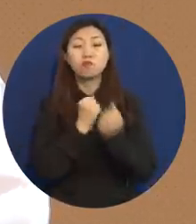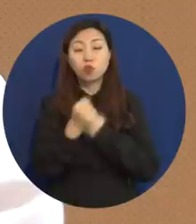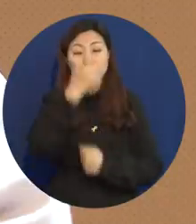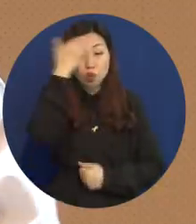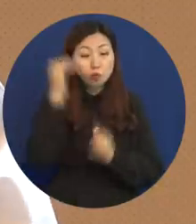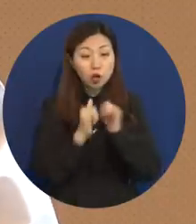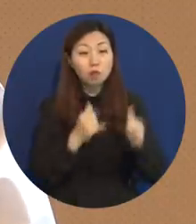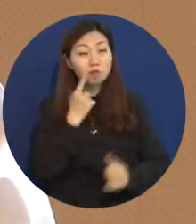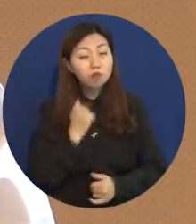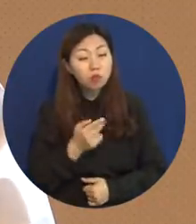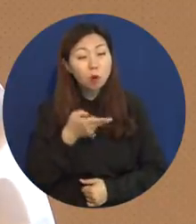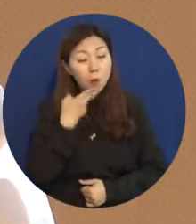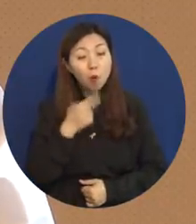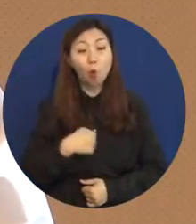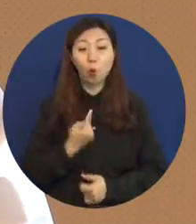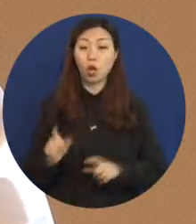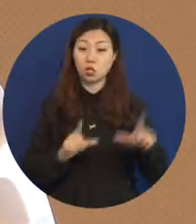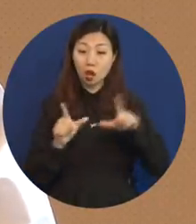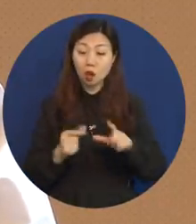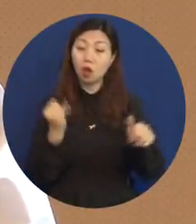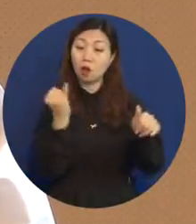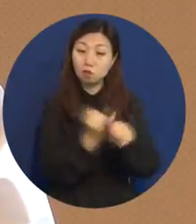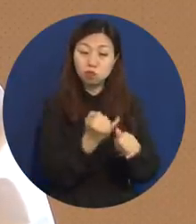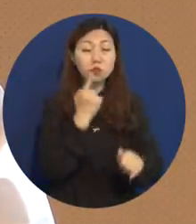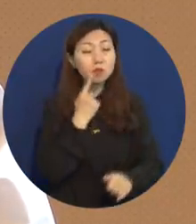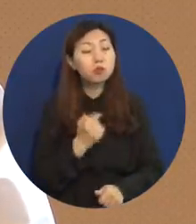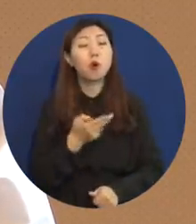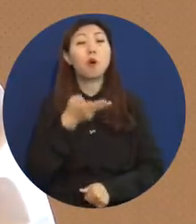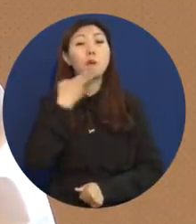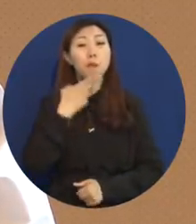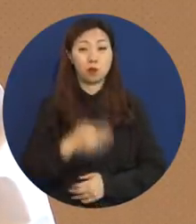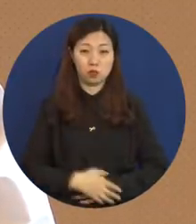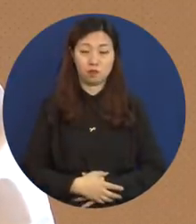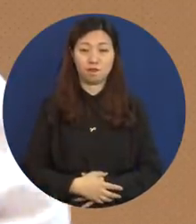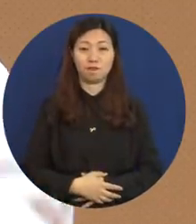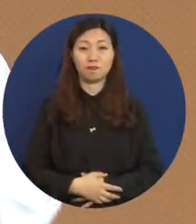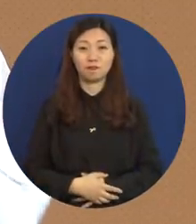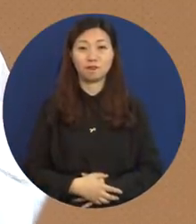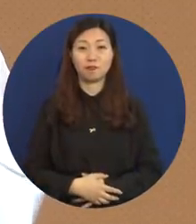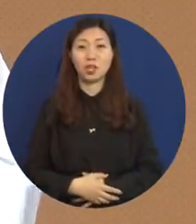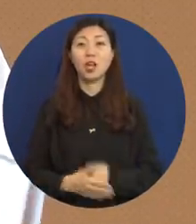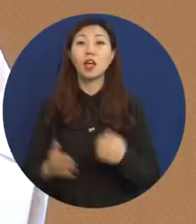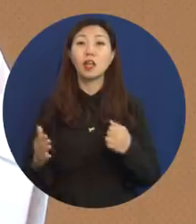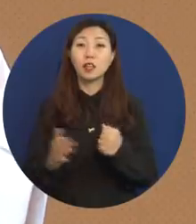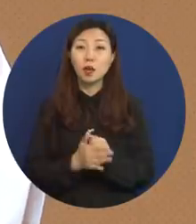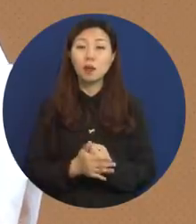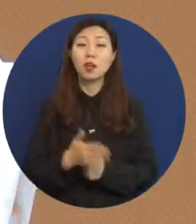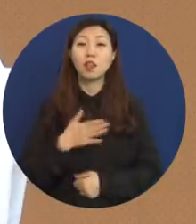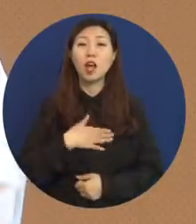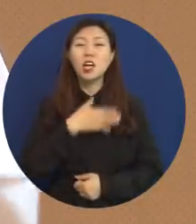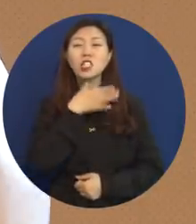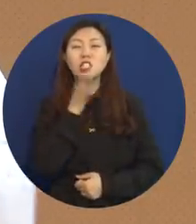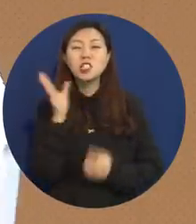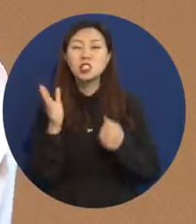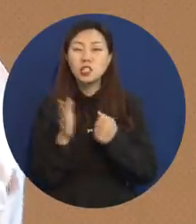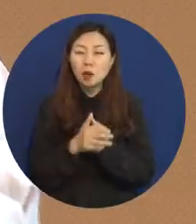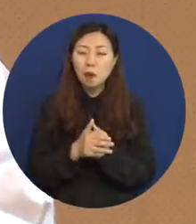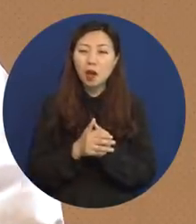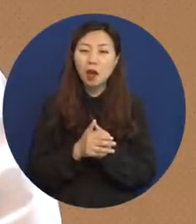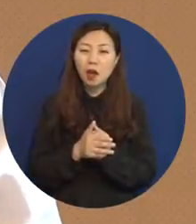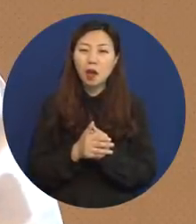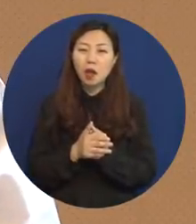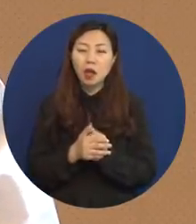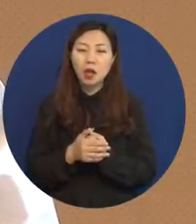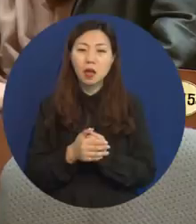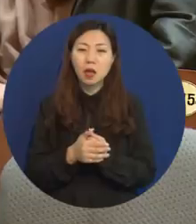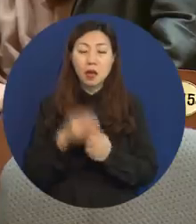혼자 살아도 둘이 사는 게 부럽지가 않고 그래요. 그래서 나는 이렇게 늙었다고 무슨 물들이거나